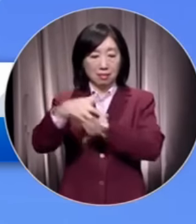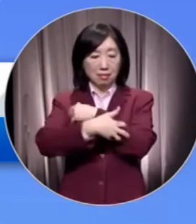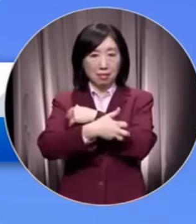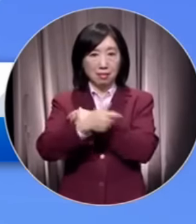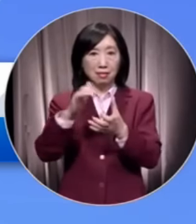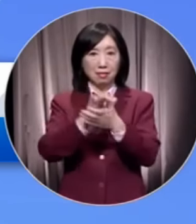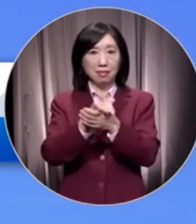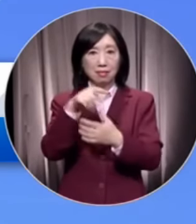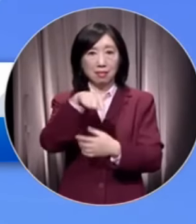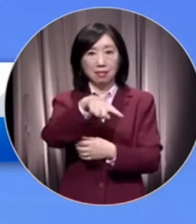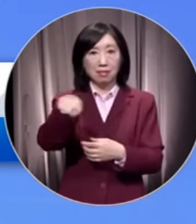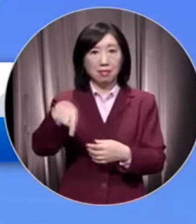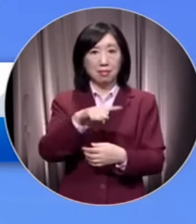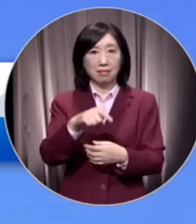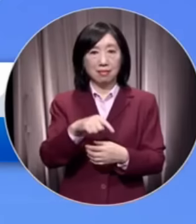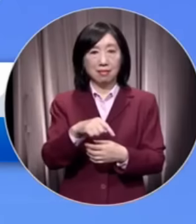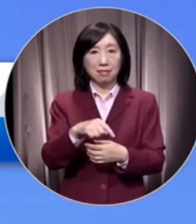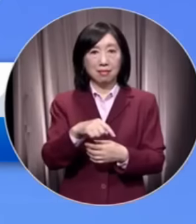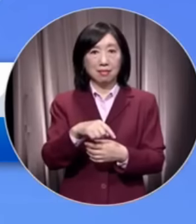个所谓